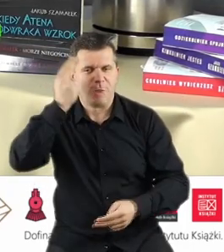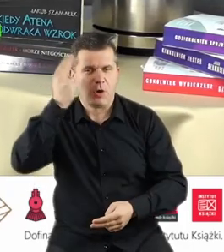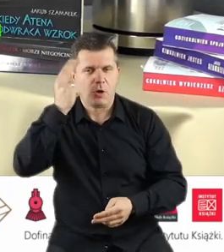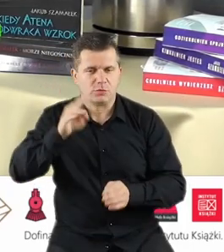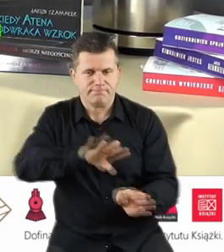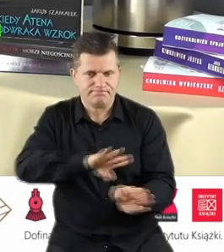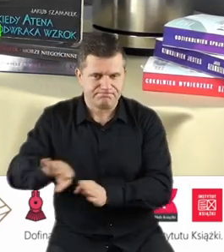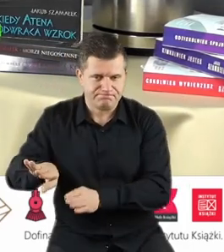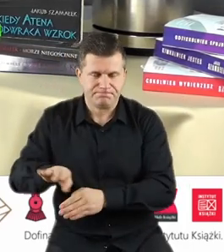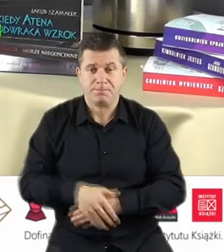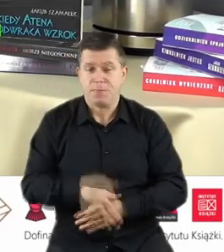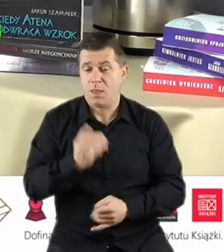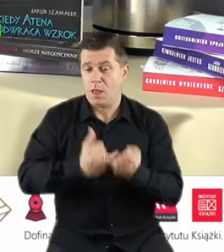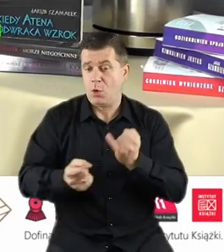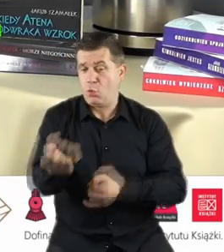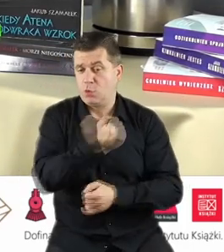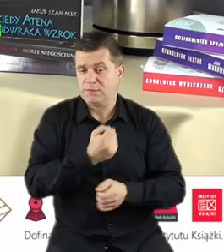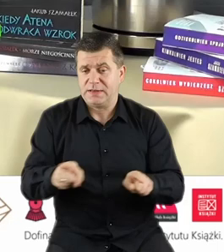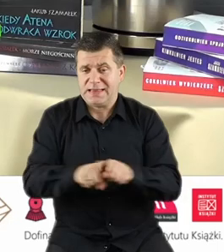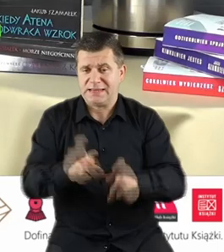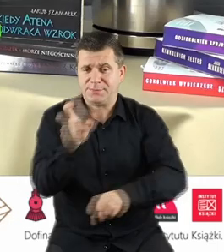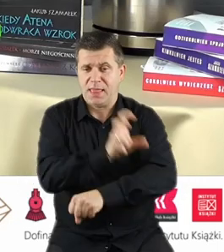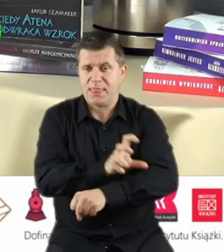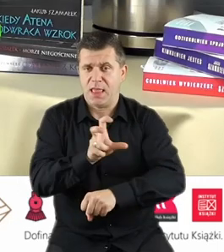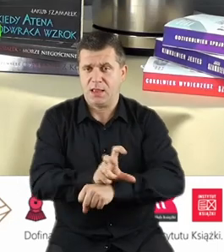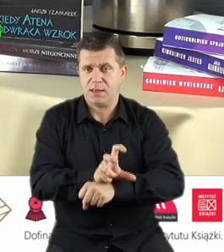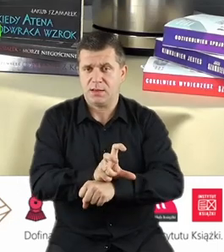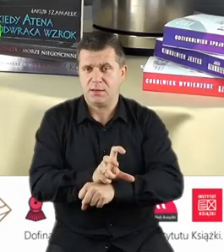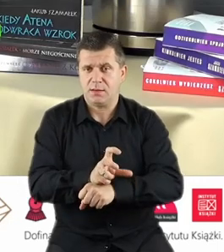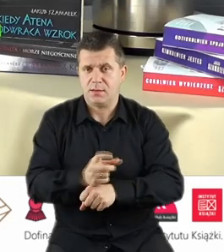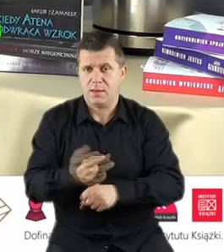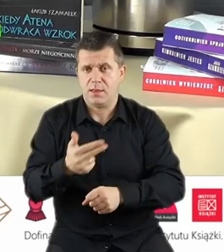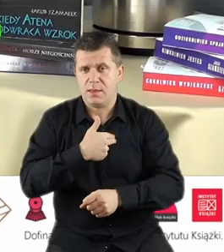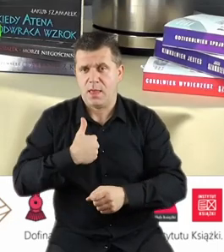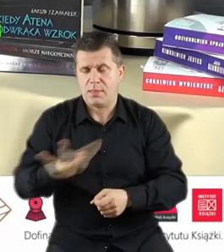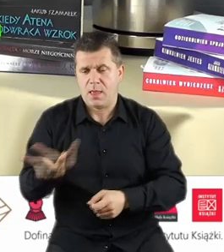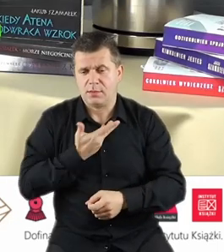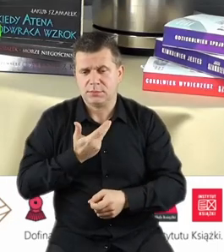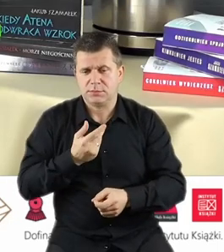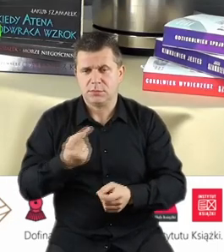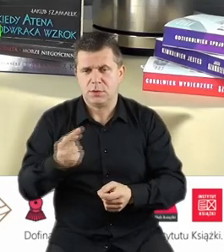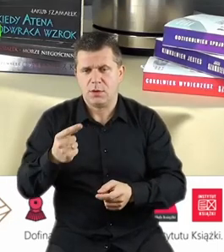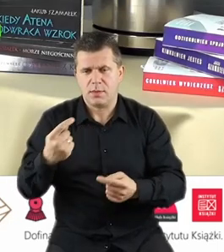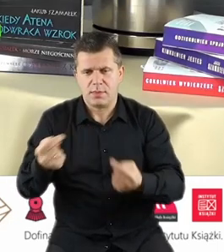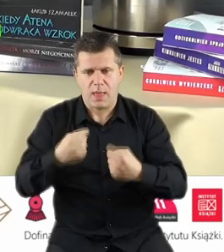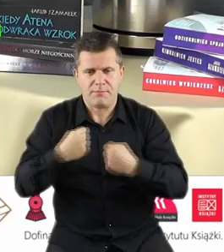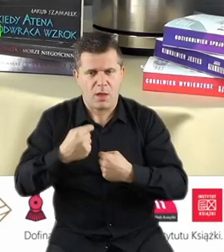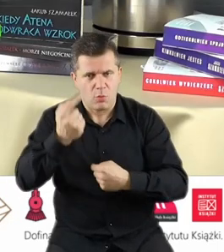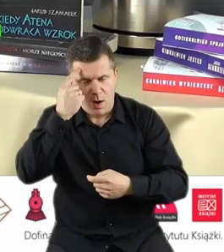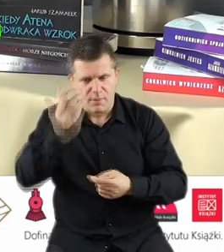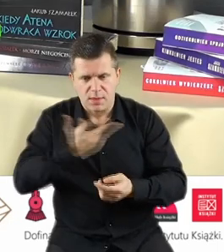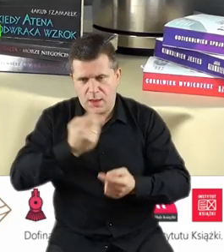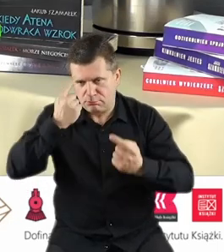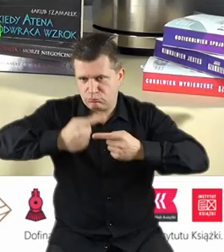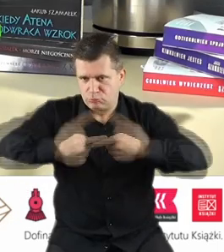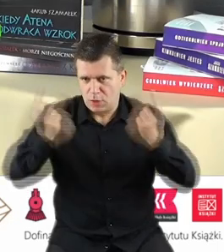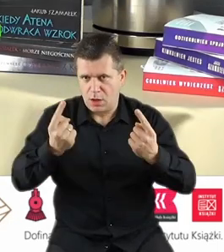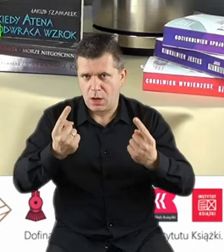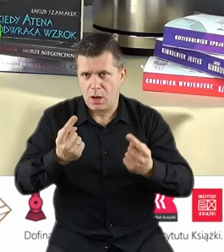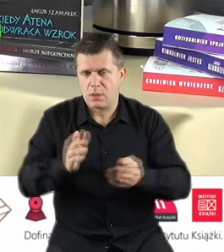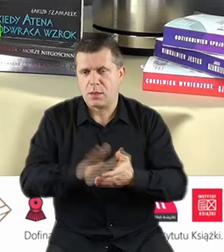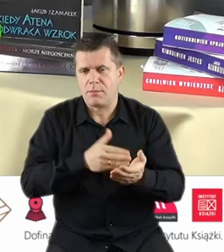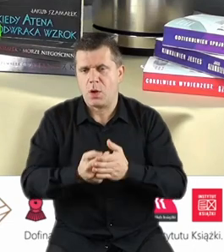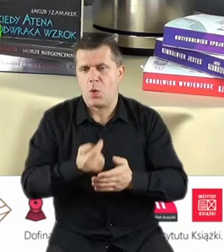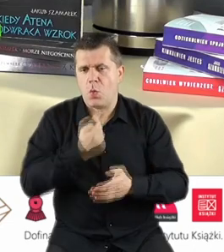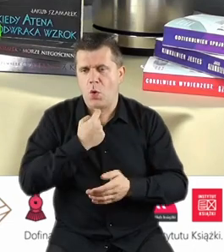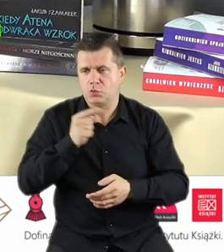ktoś używa tych samych technik, żeby nam pewne rzeczy nakłaść do głowy, albo żeby nas przekonać, żebyśmy głosowali na tę